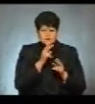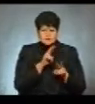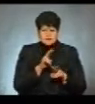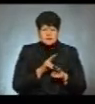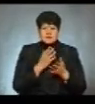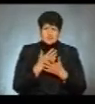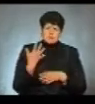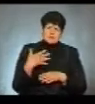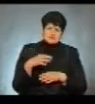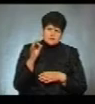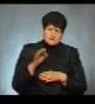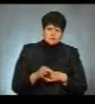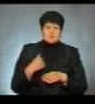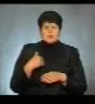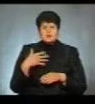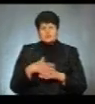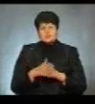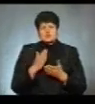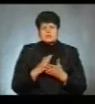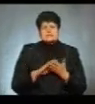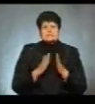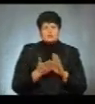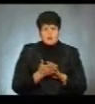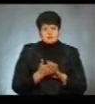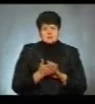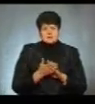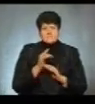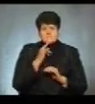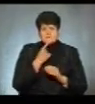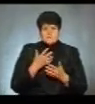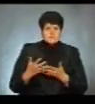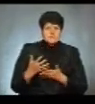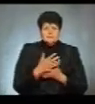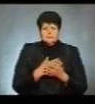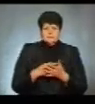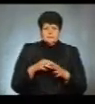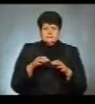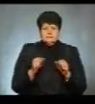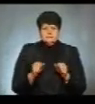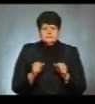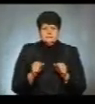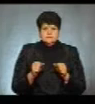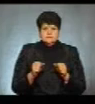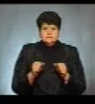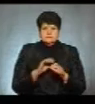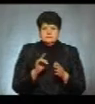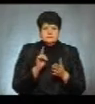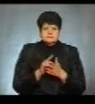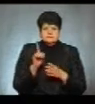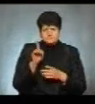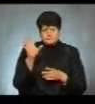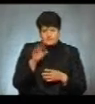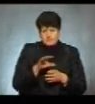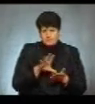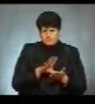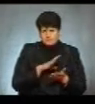50%. Я розумію, що є ситуація, що важко зібрати співвласників, ну, не обов'язково, щоб були всі на зборах, закон